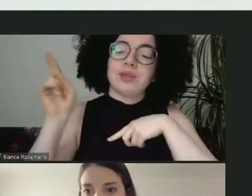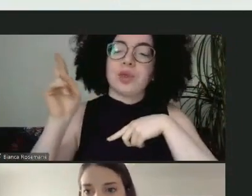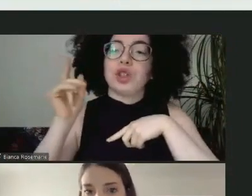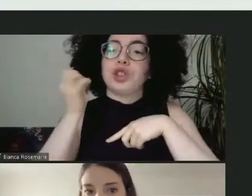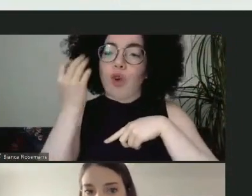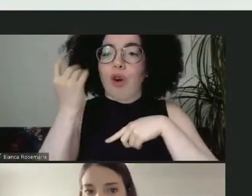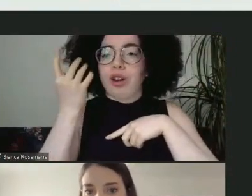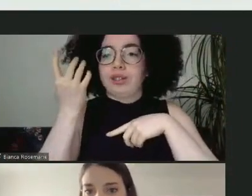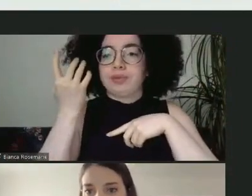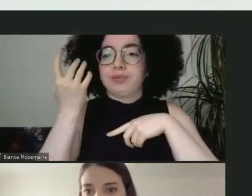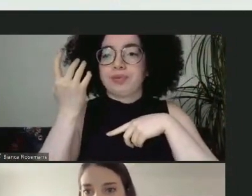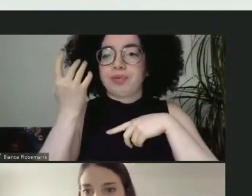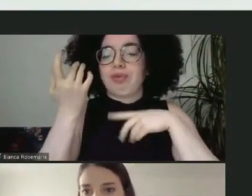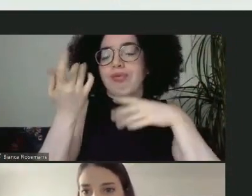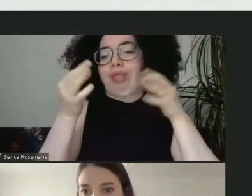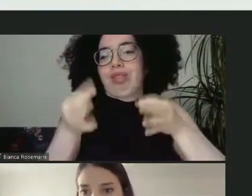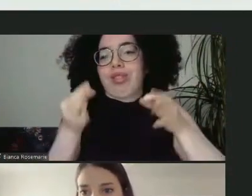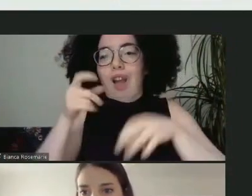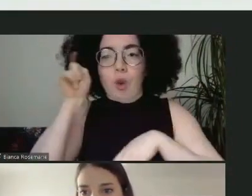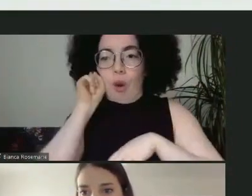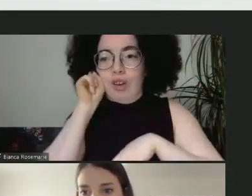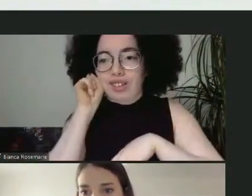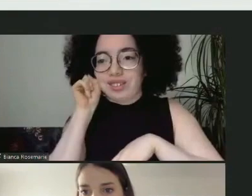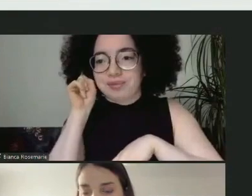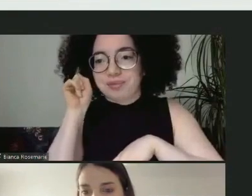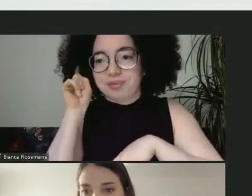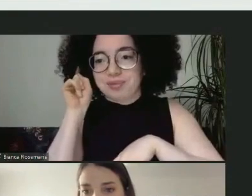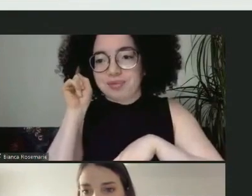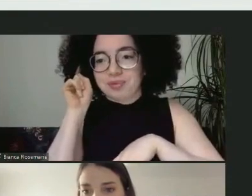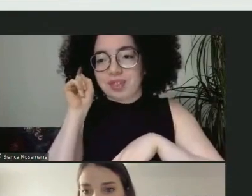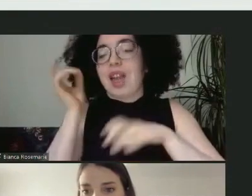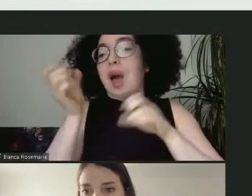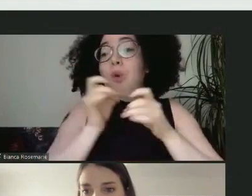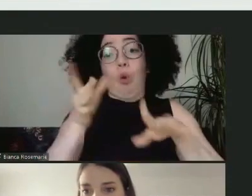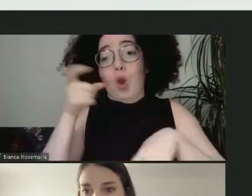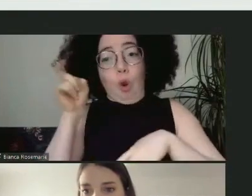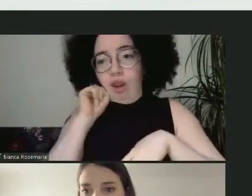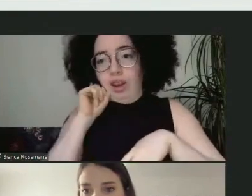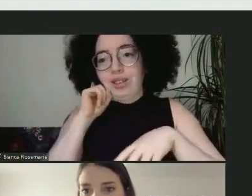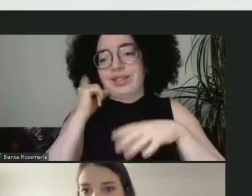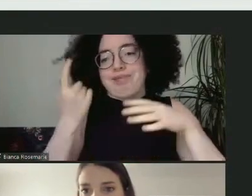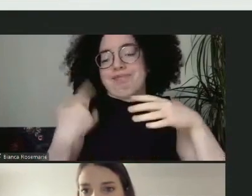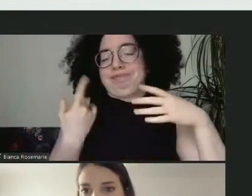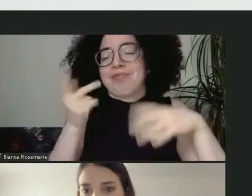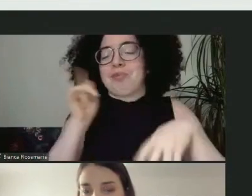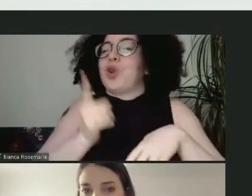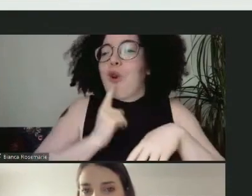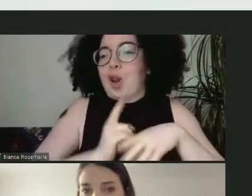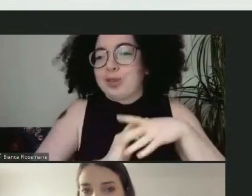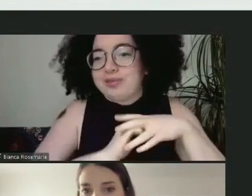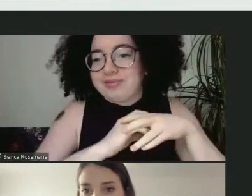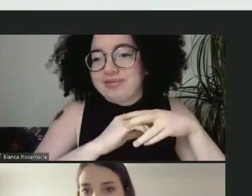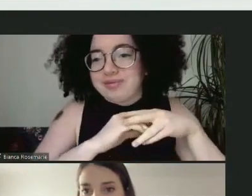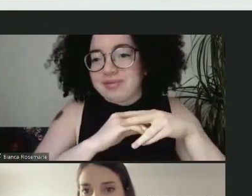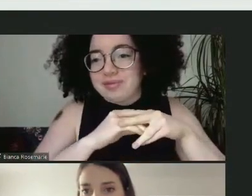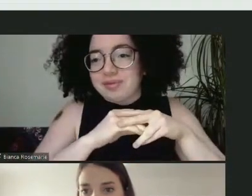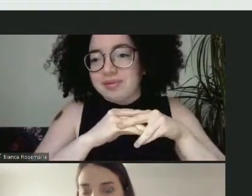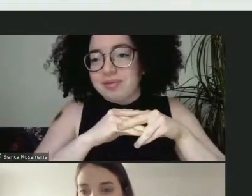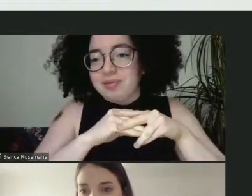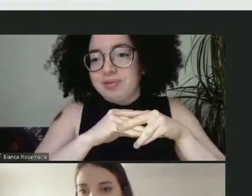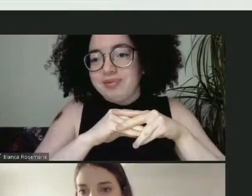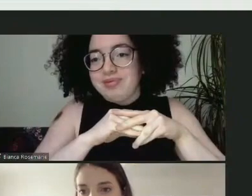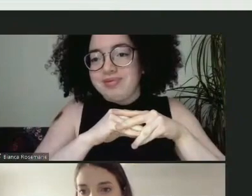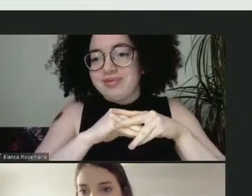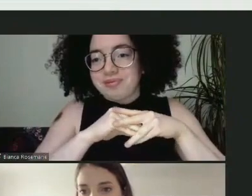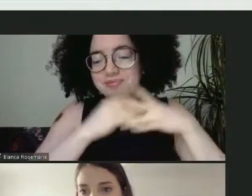Bin eben auch auf einem Ohr schwerhörig und auf dem anderen gehörlos und habe eben Hörgeräte. Und ohne Hörgeräte bin ich